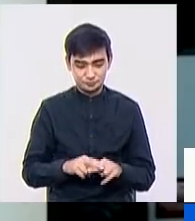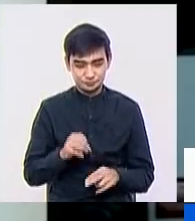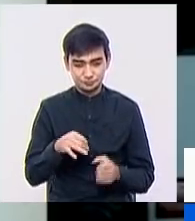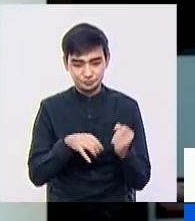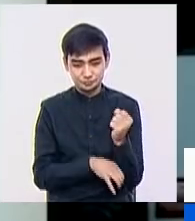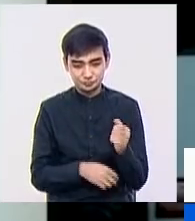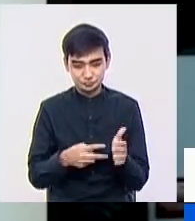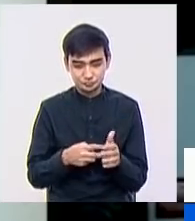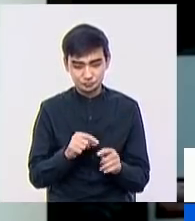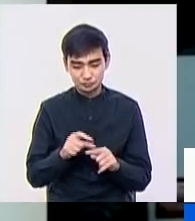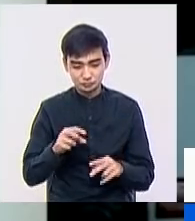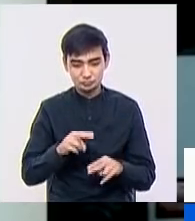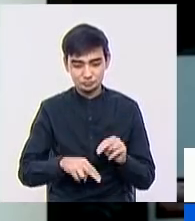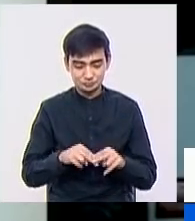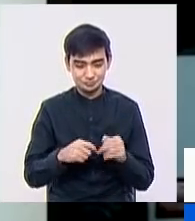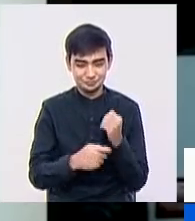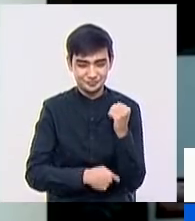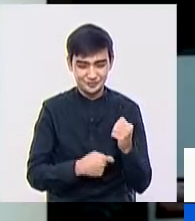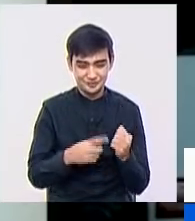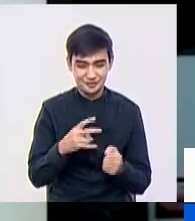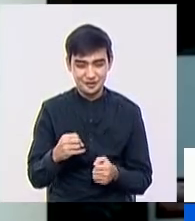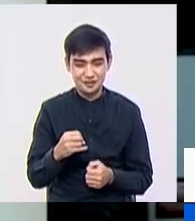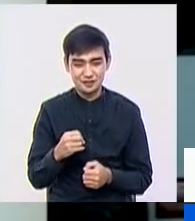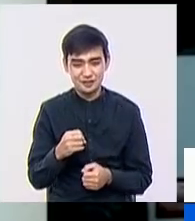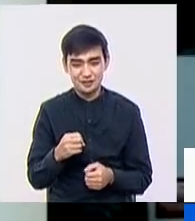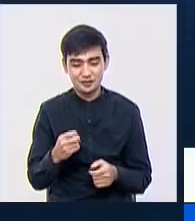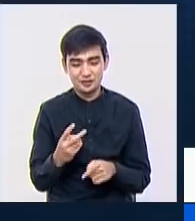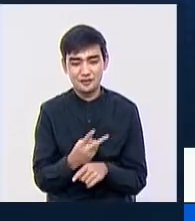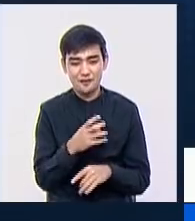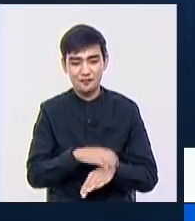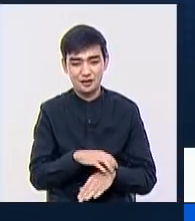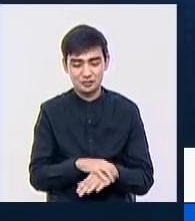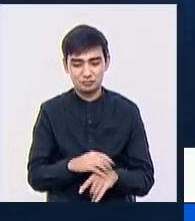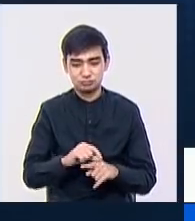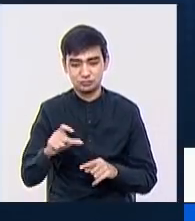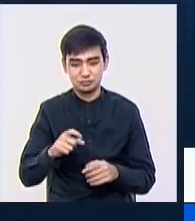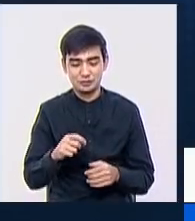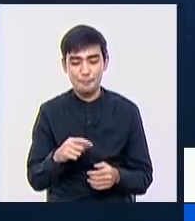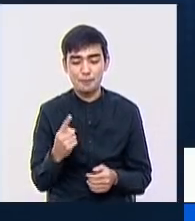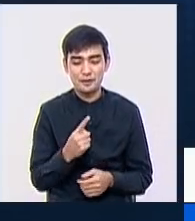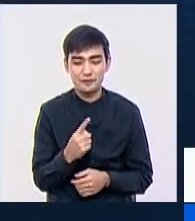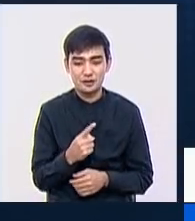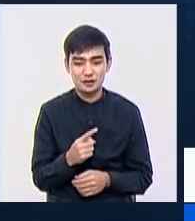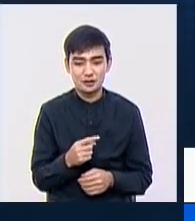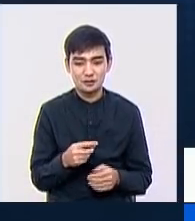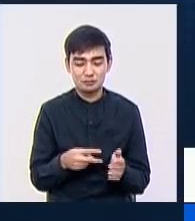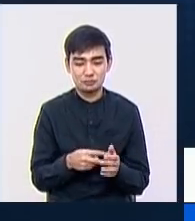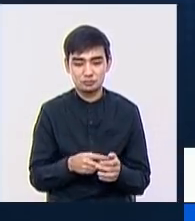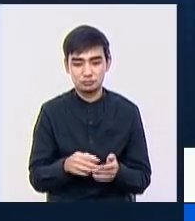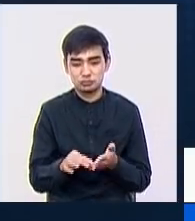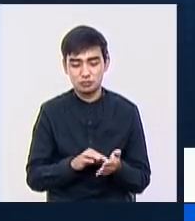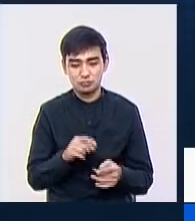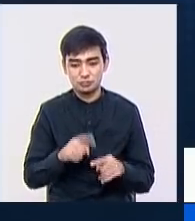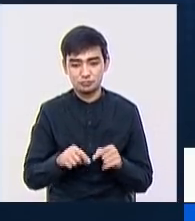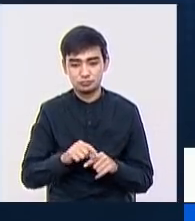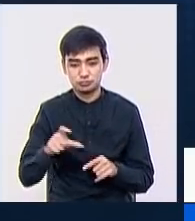Последний рост цен на стройматериалы вызван, так скажем, увеличением. Два фактора наложилось. Первое – это увеличение, резкое увеличение спроса